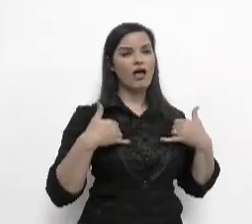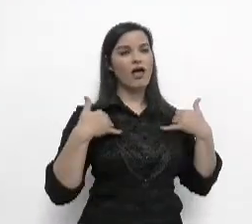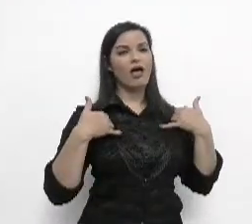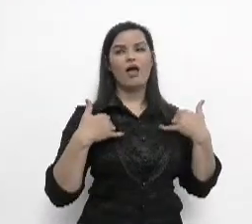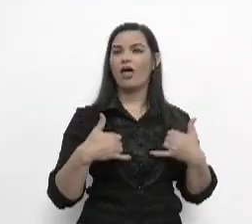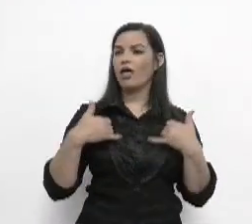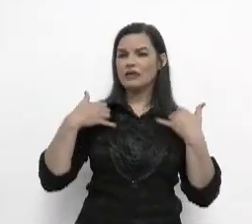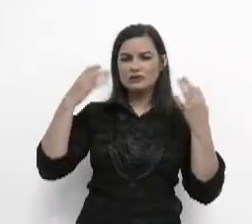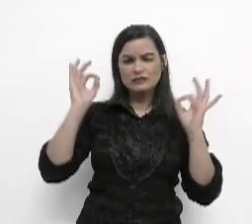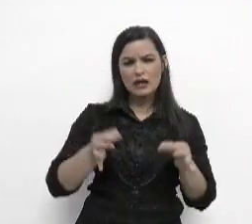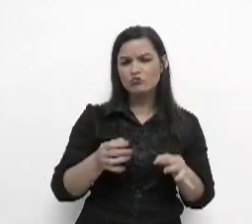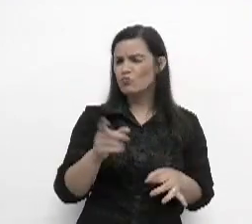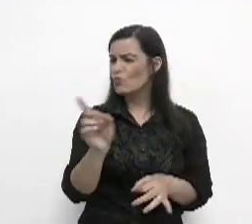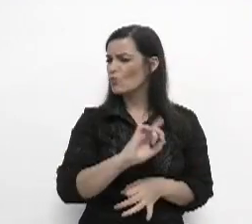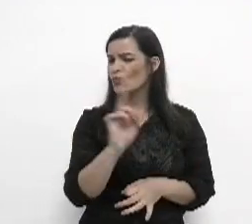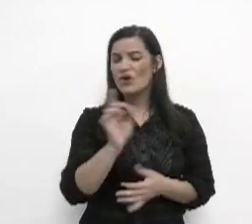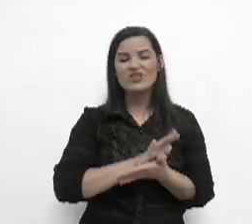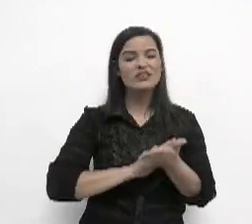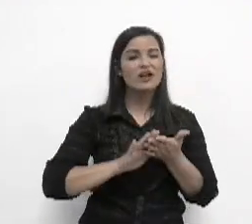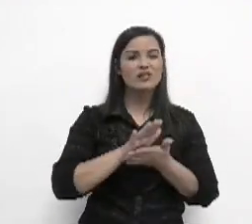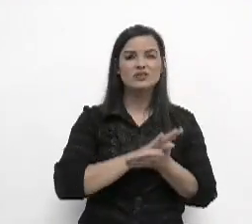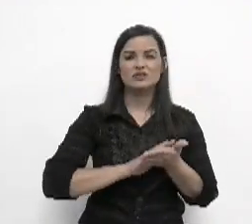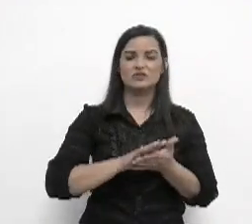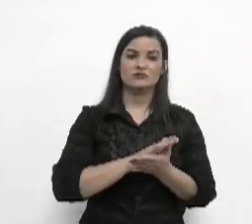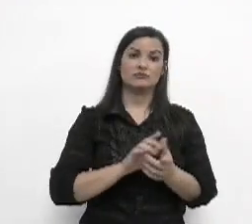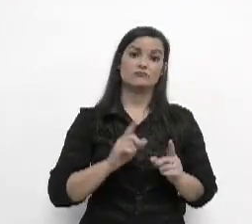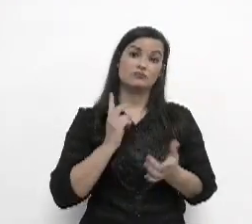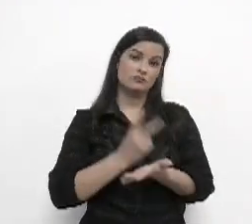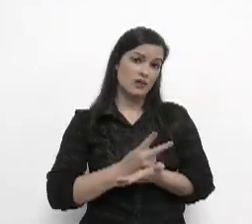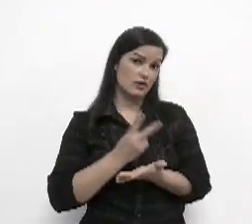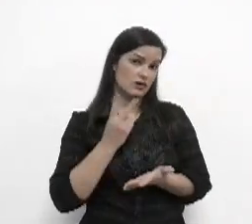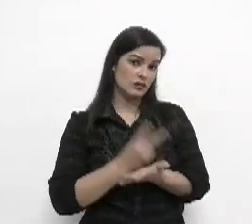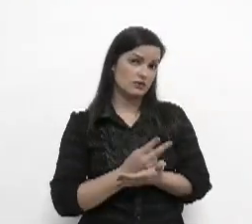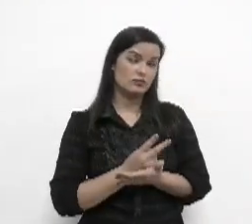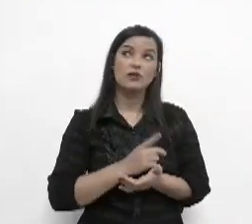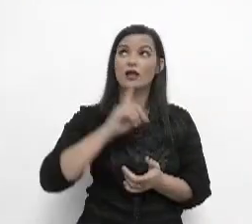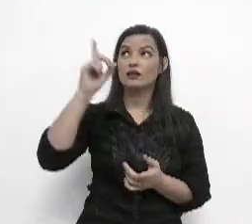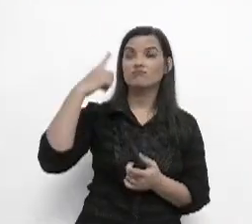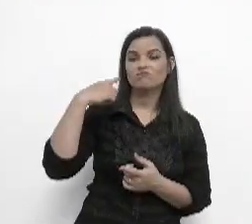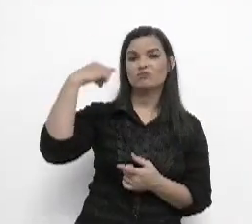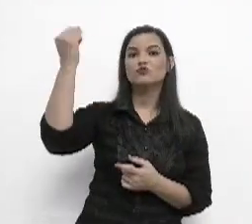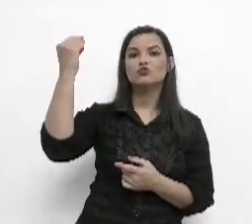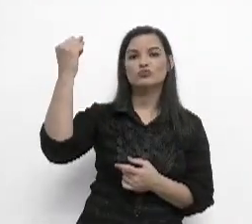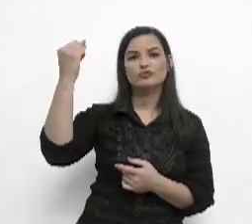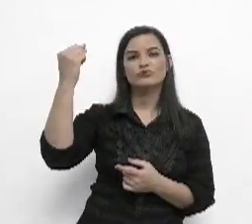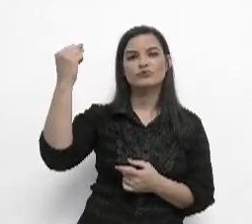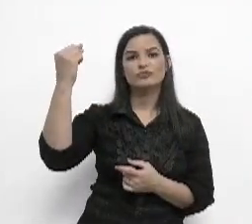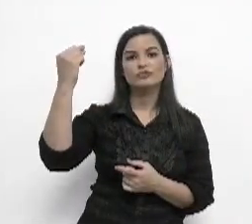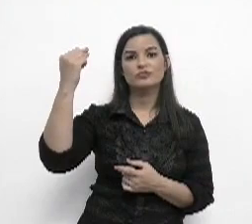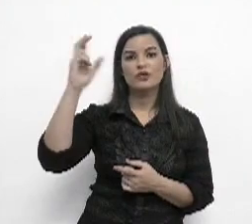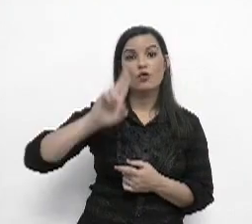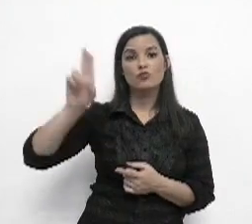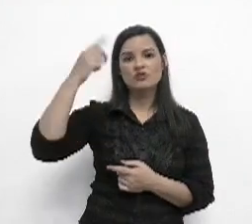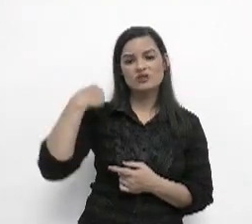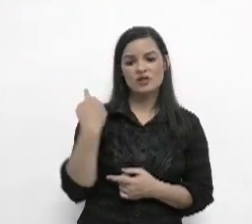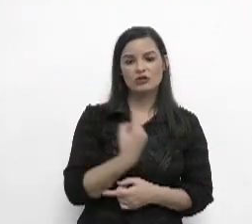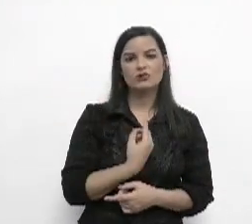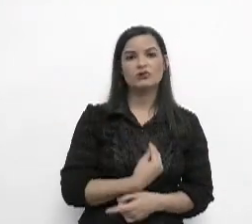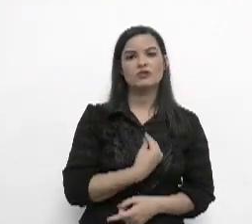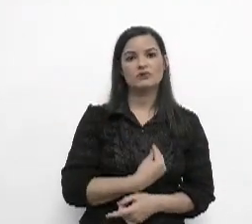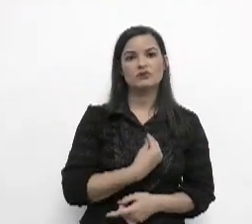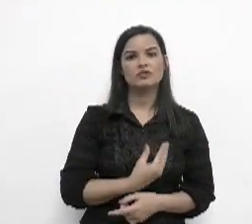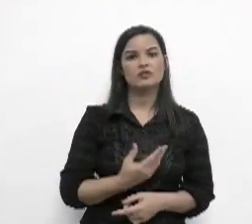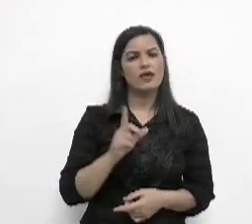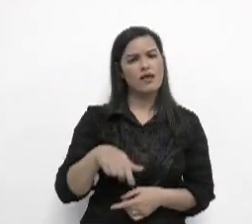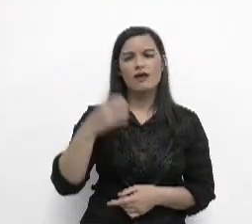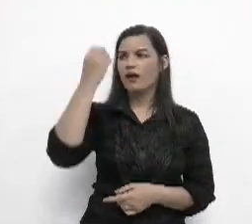불구하고 예수님이 우리를 선택해 주셨습니다. Mesmo assim, Ele nos escolheu como instrumentos. 이것이 은혜입니다. Isso é a graça,